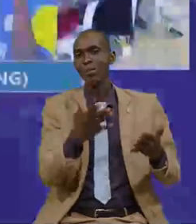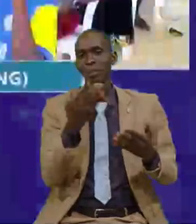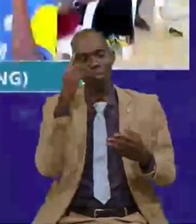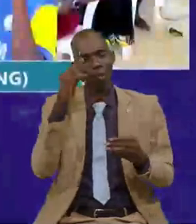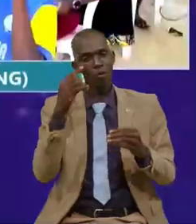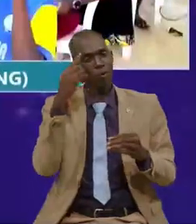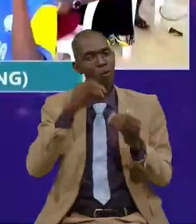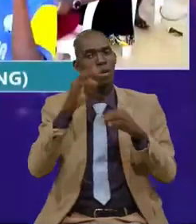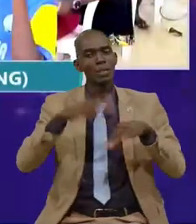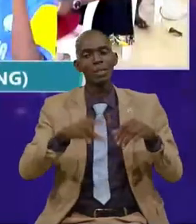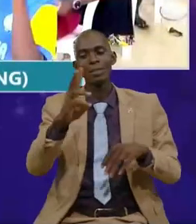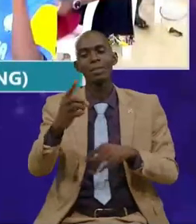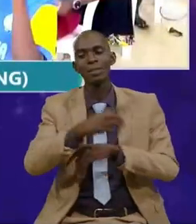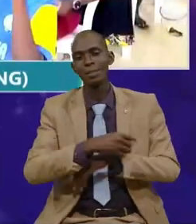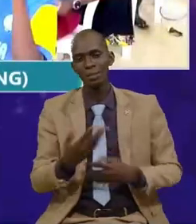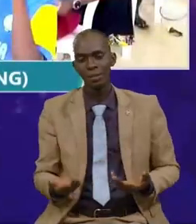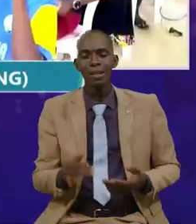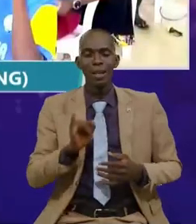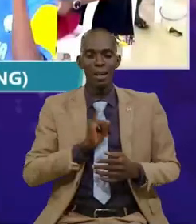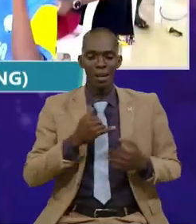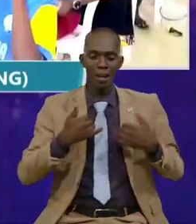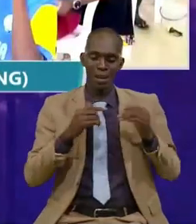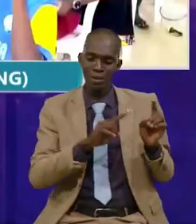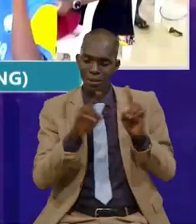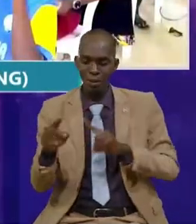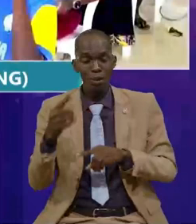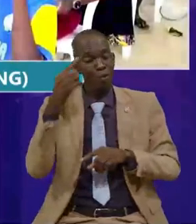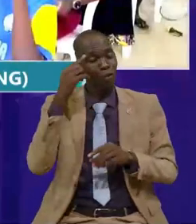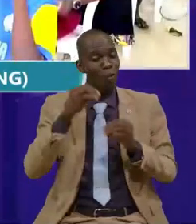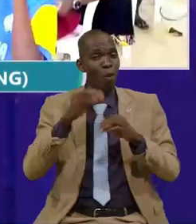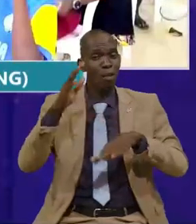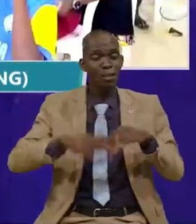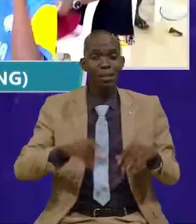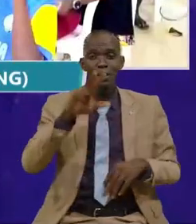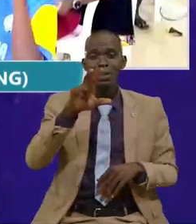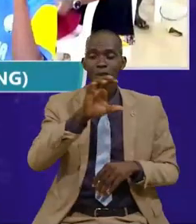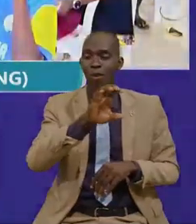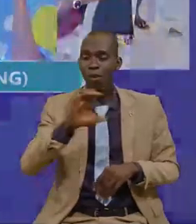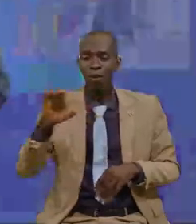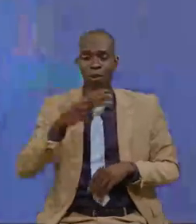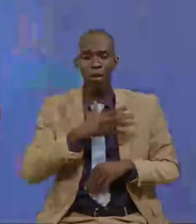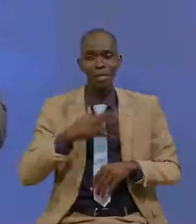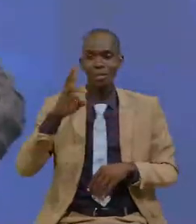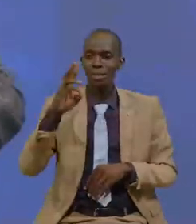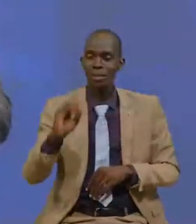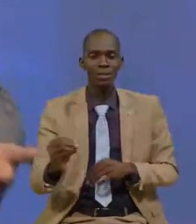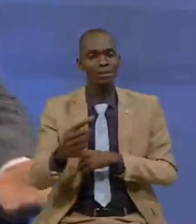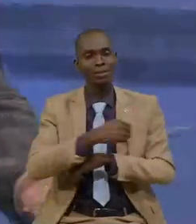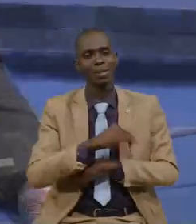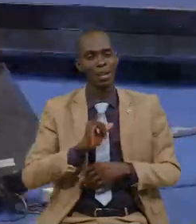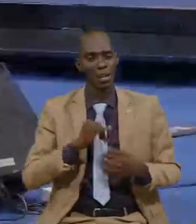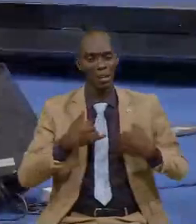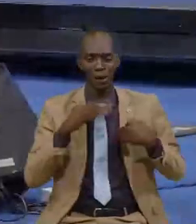de 6 jours. Je suis venu ici plus de 360